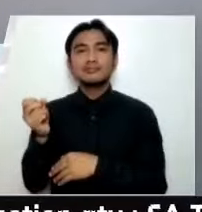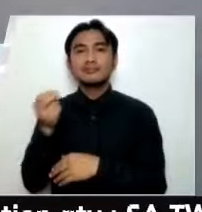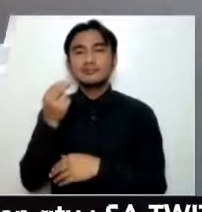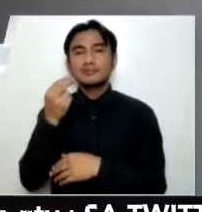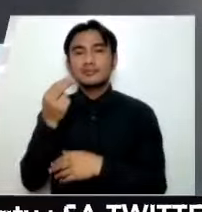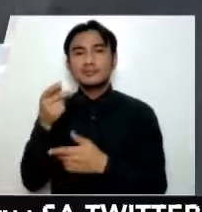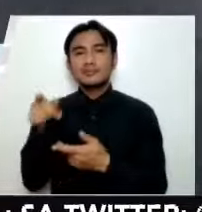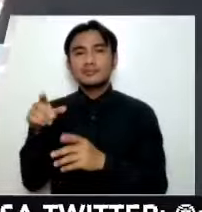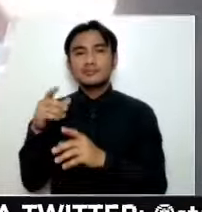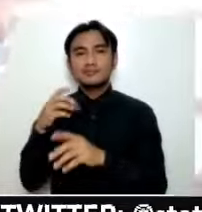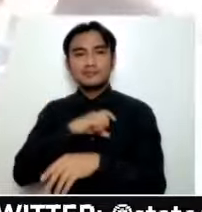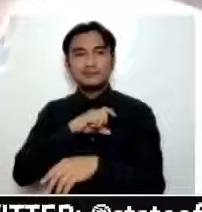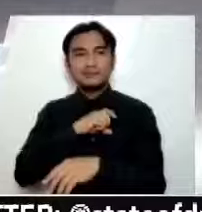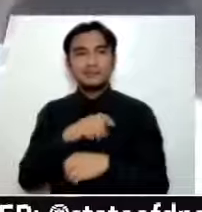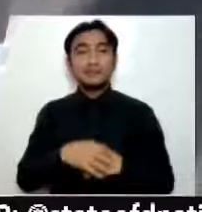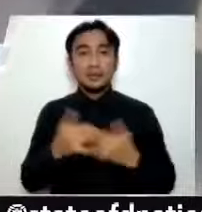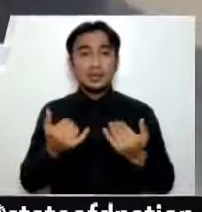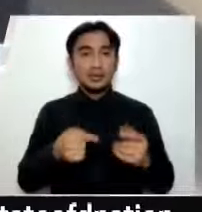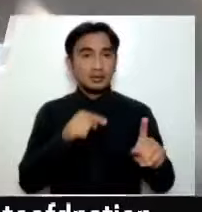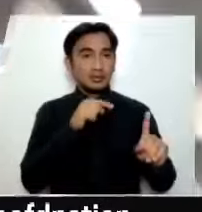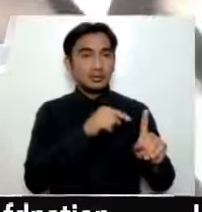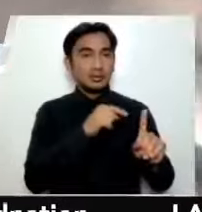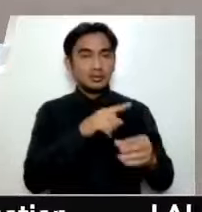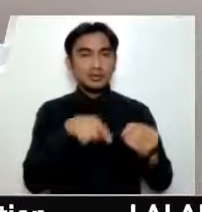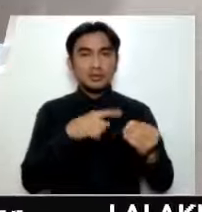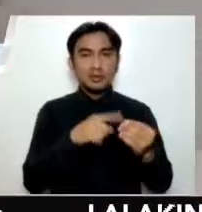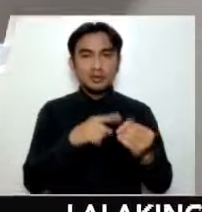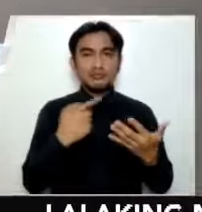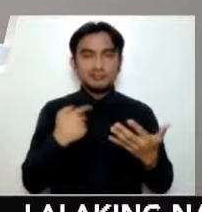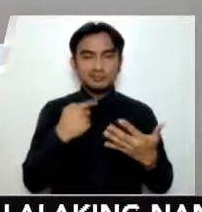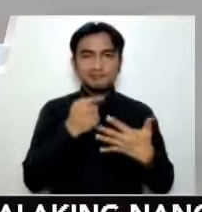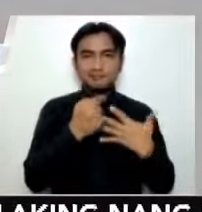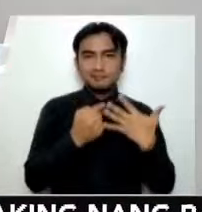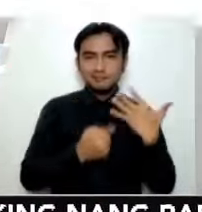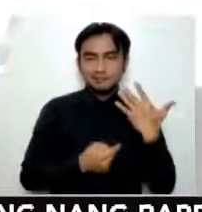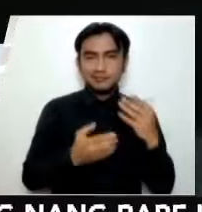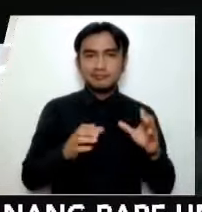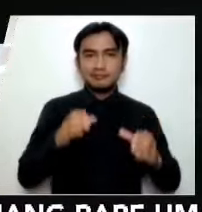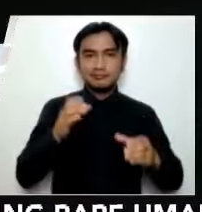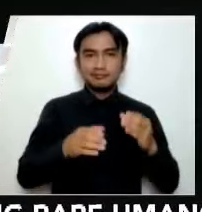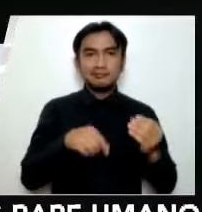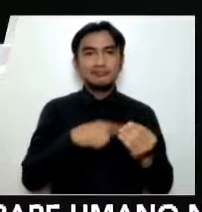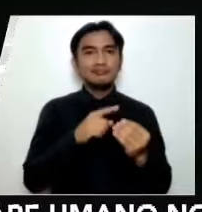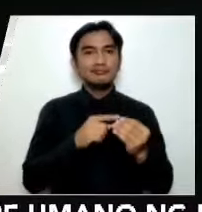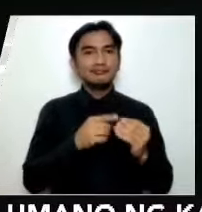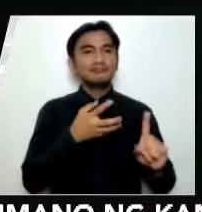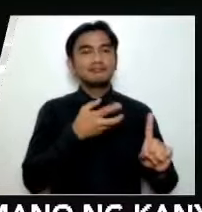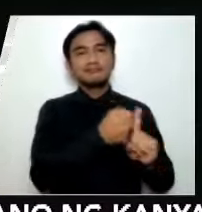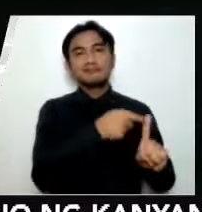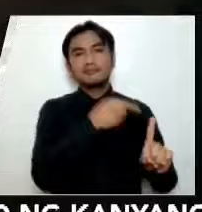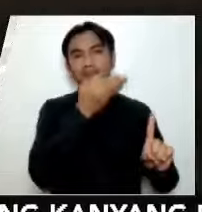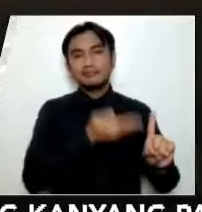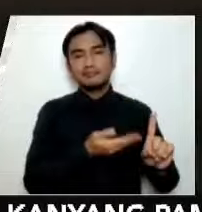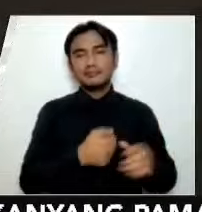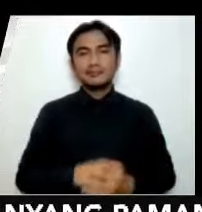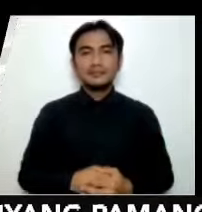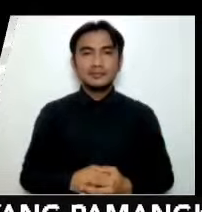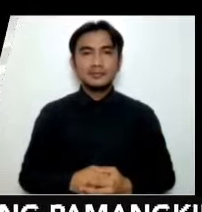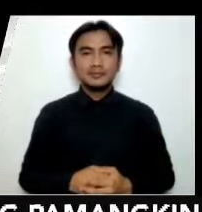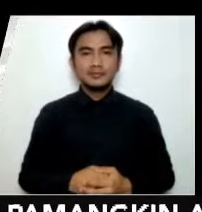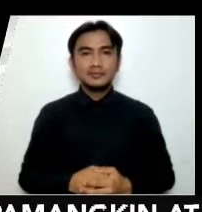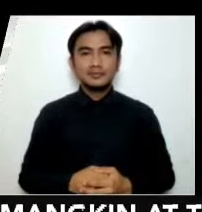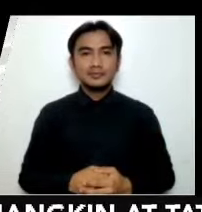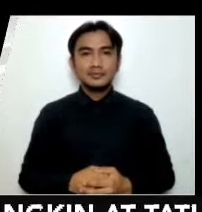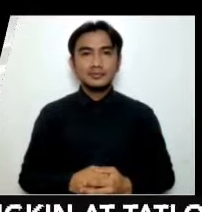video vim act paglabag sa vilo at Grave coercion ang suspect wala kang komento w